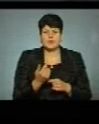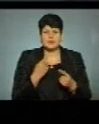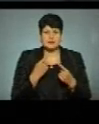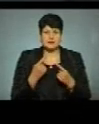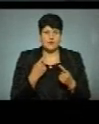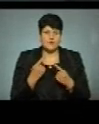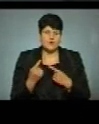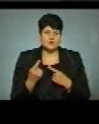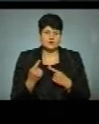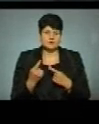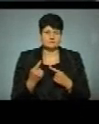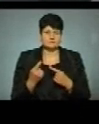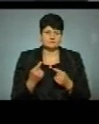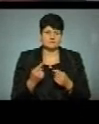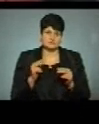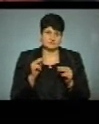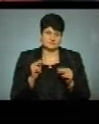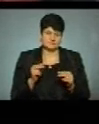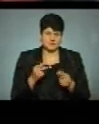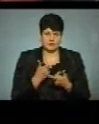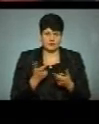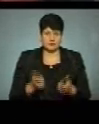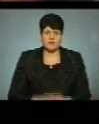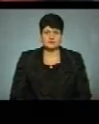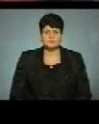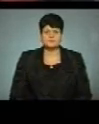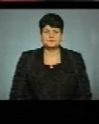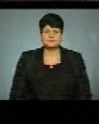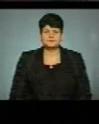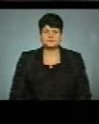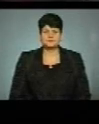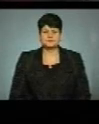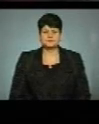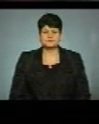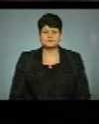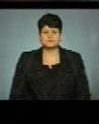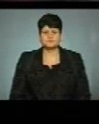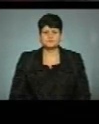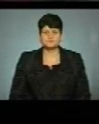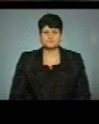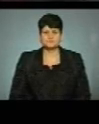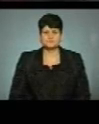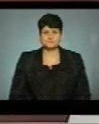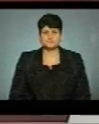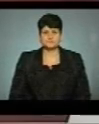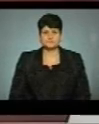говорять достовірну інформацію. Діана Ярошенко, Василь Панчук. Новини на Суспільному.